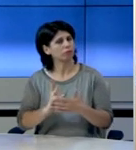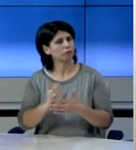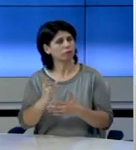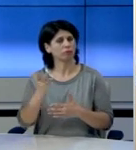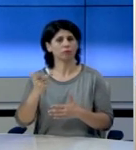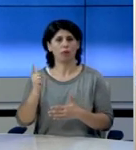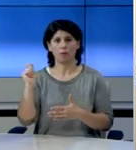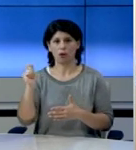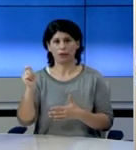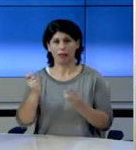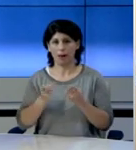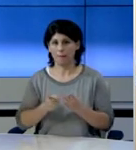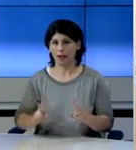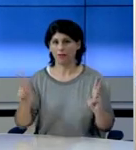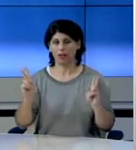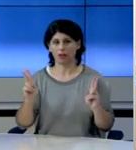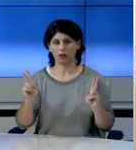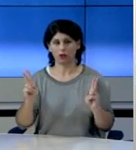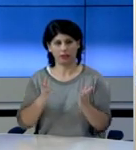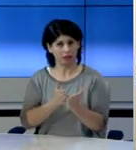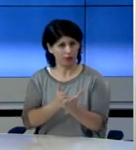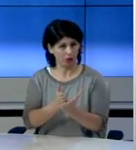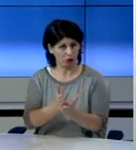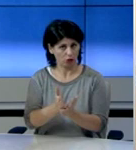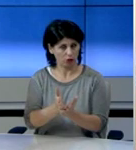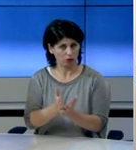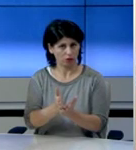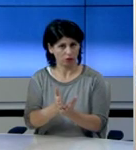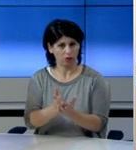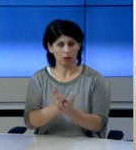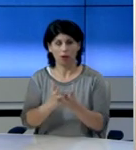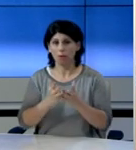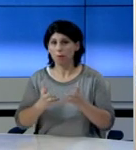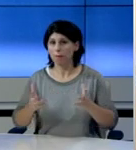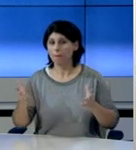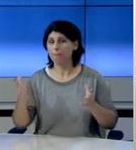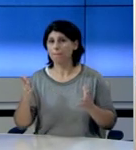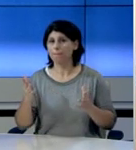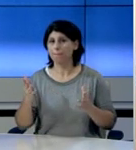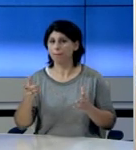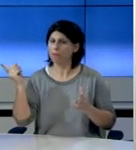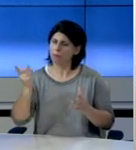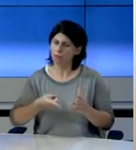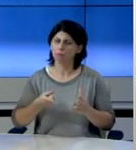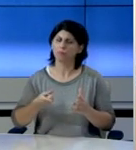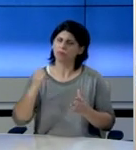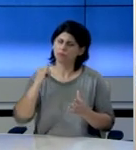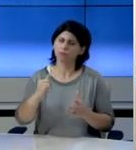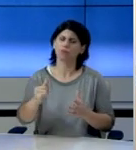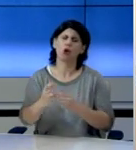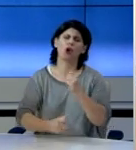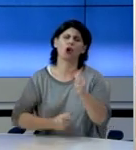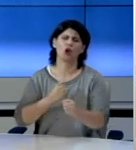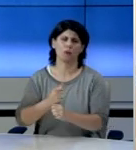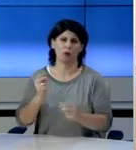που απελευθέρωσαν τη δικαιοσύνη από μεγάλο μέρος διαχρονικών της προβλημάτων.